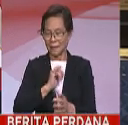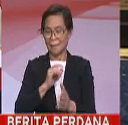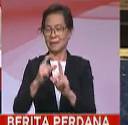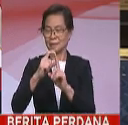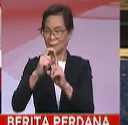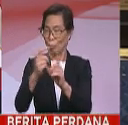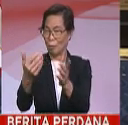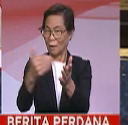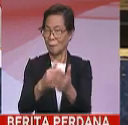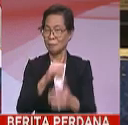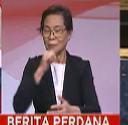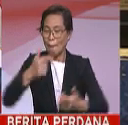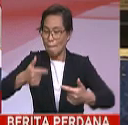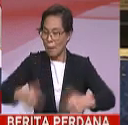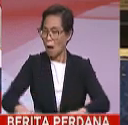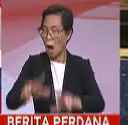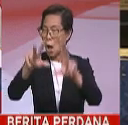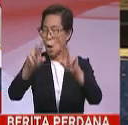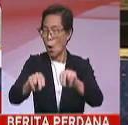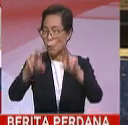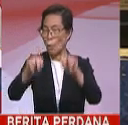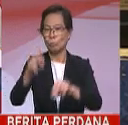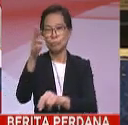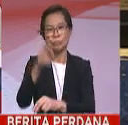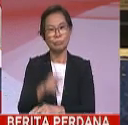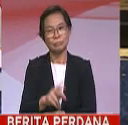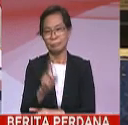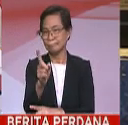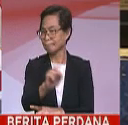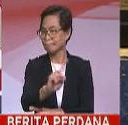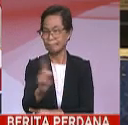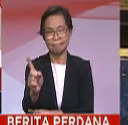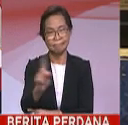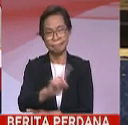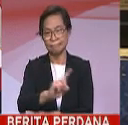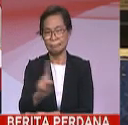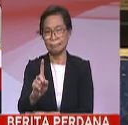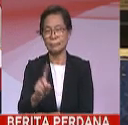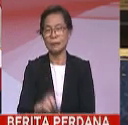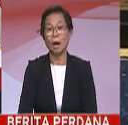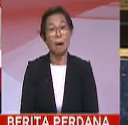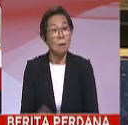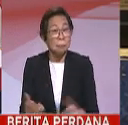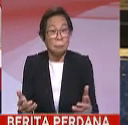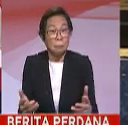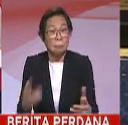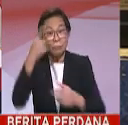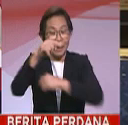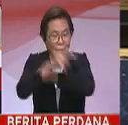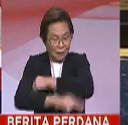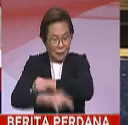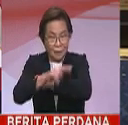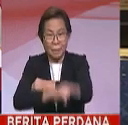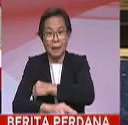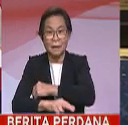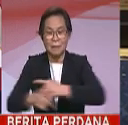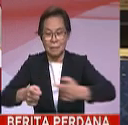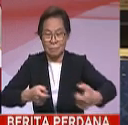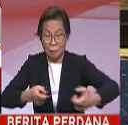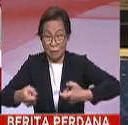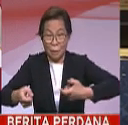sekali lagi, tidak dibenarkan sama sekali. Bagaimanapun, bagi negeri-negeri di bawah